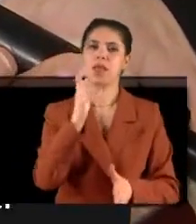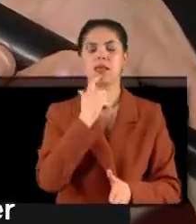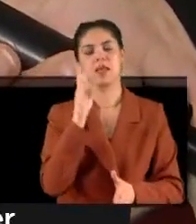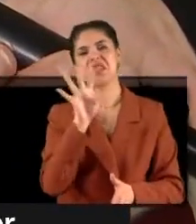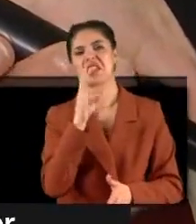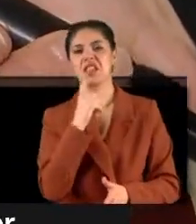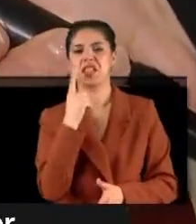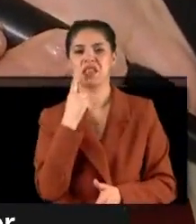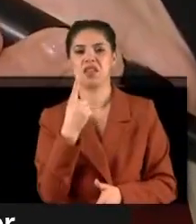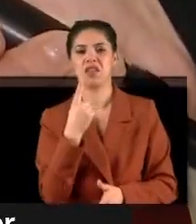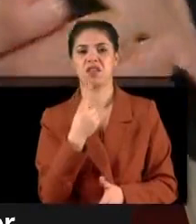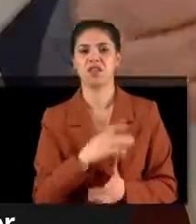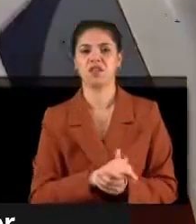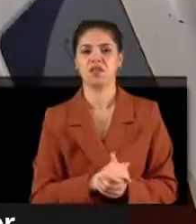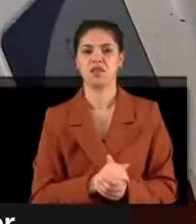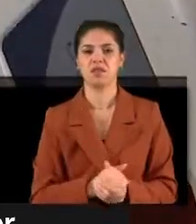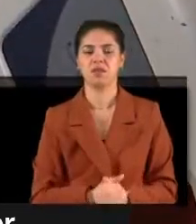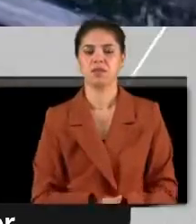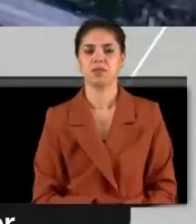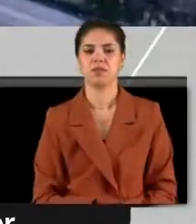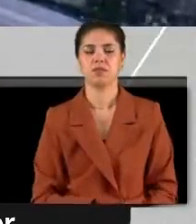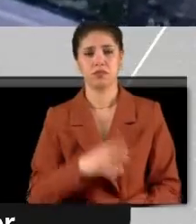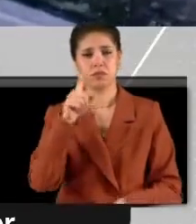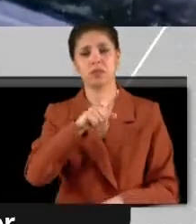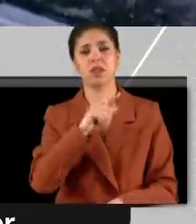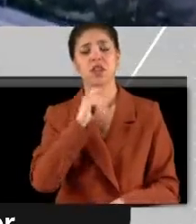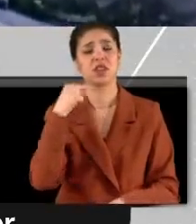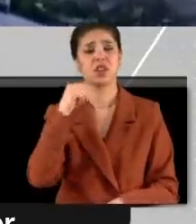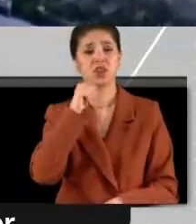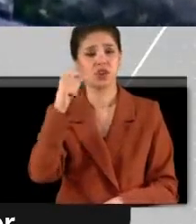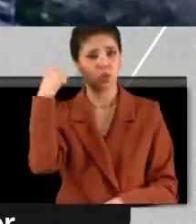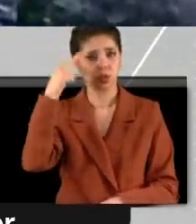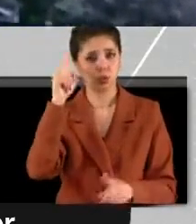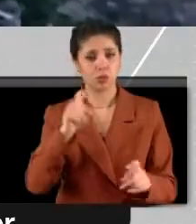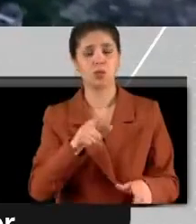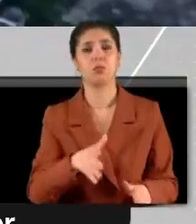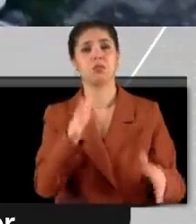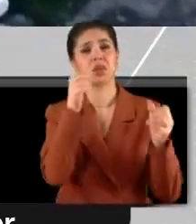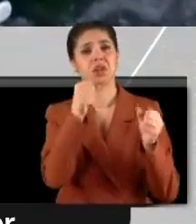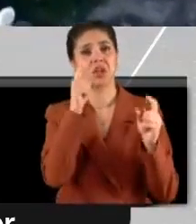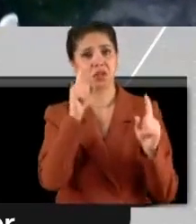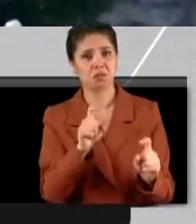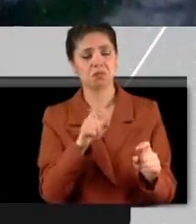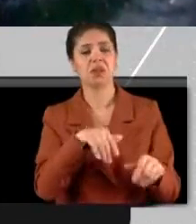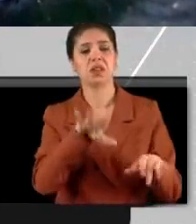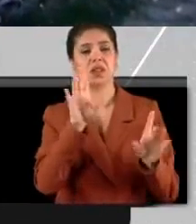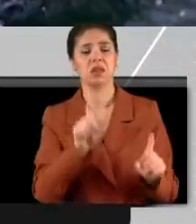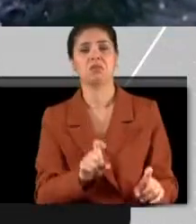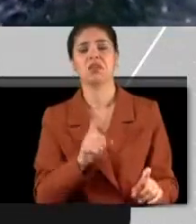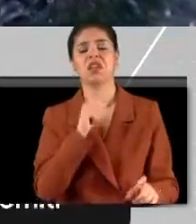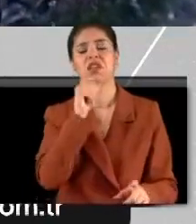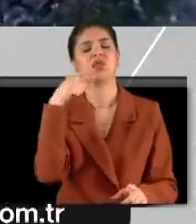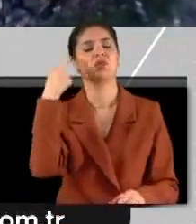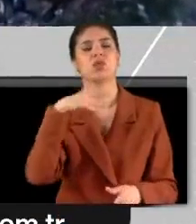35-40 yıllık var. 60. Hiç aklınıza gelmiş miydi binamızı acaba depreme dayanıklı mı değil mi? İnanın ki hiç